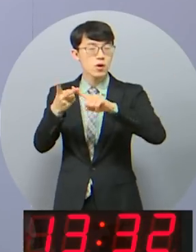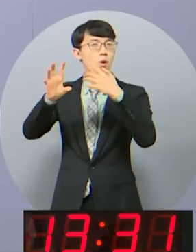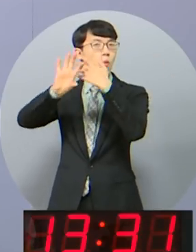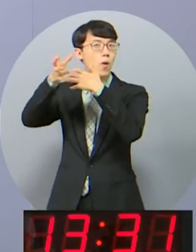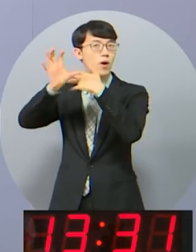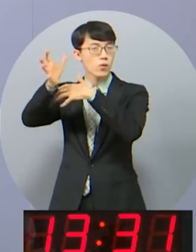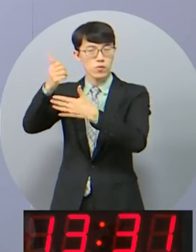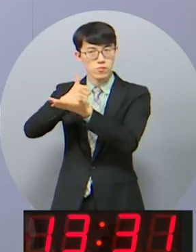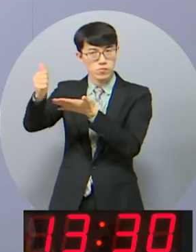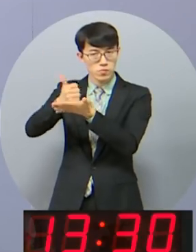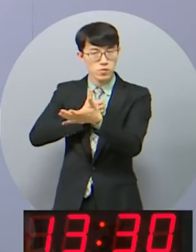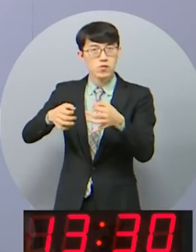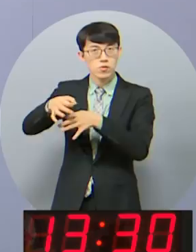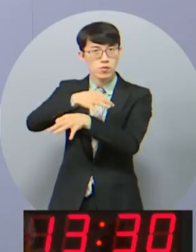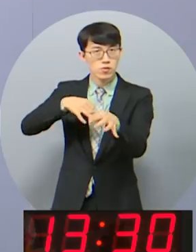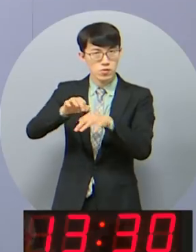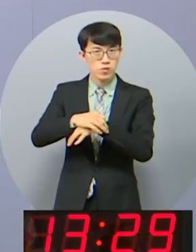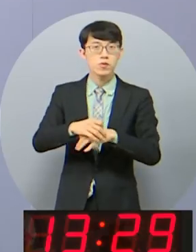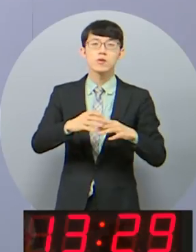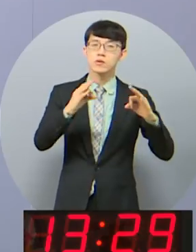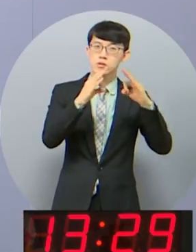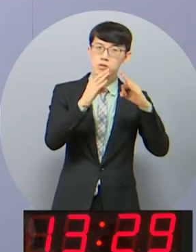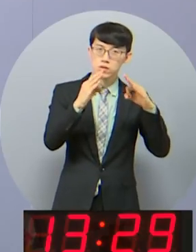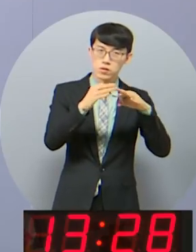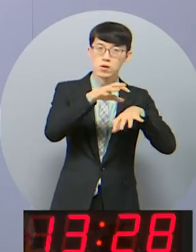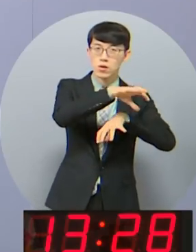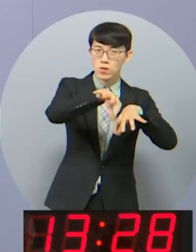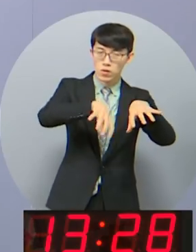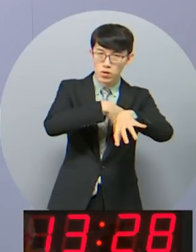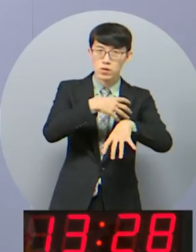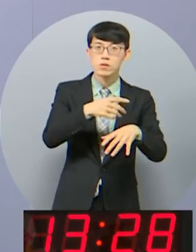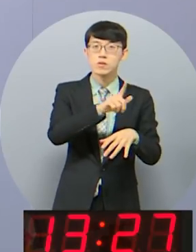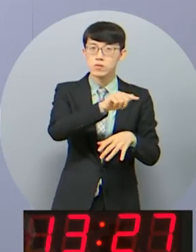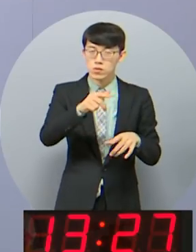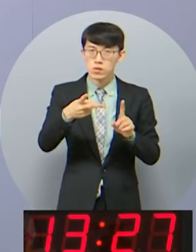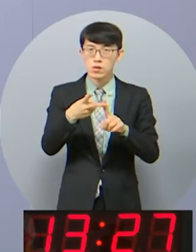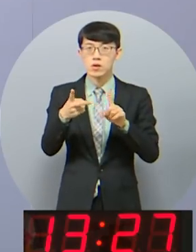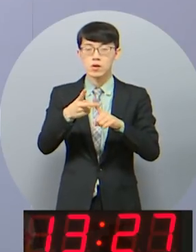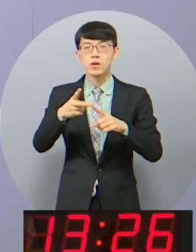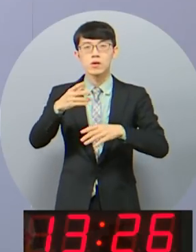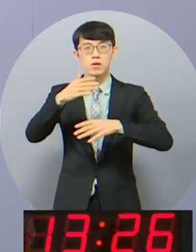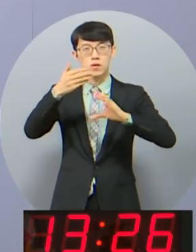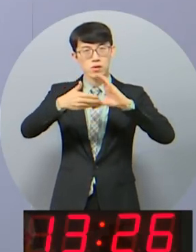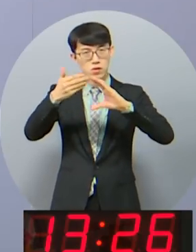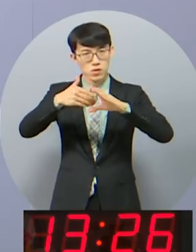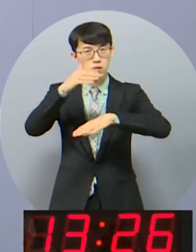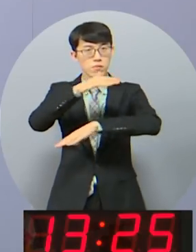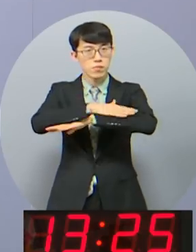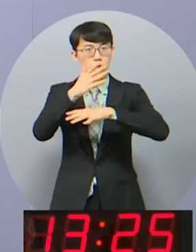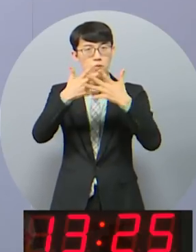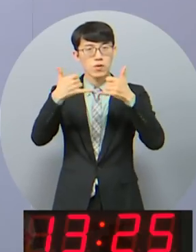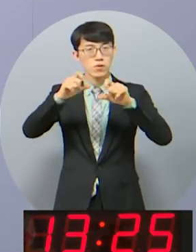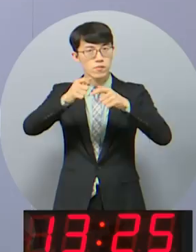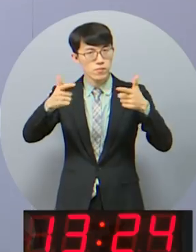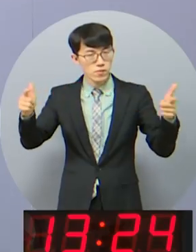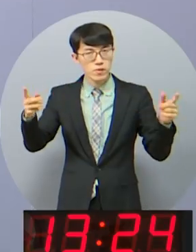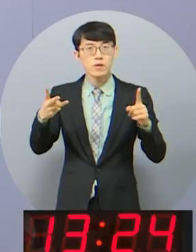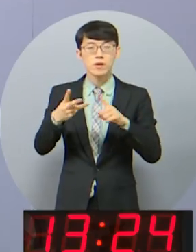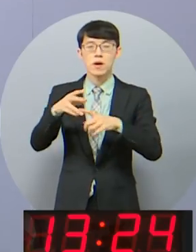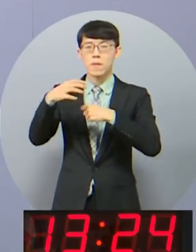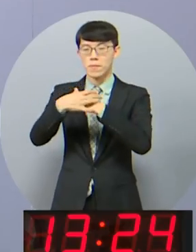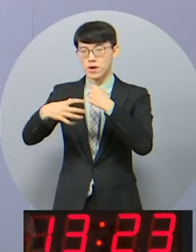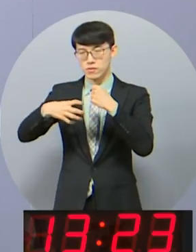流、金融市场与商品资讯传播分享、保险规划与分担风险、